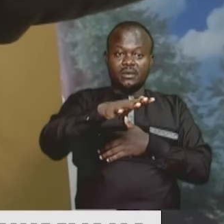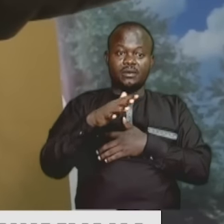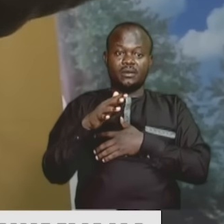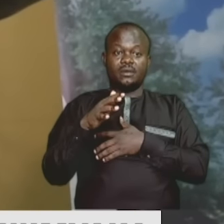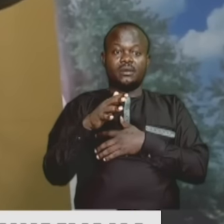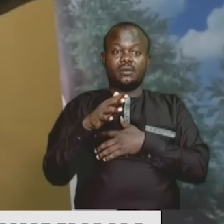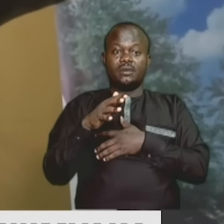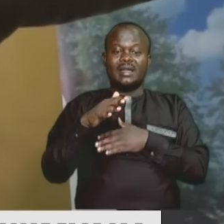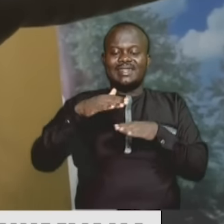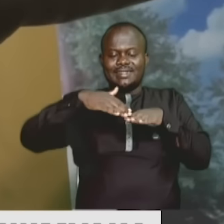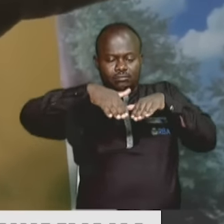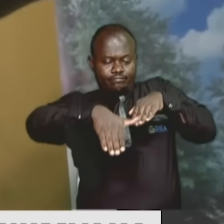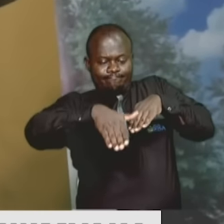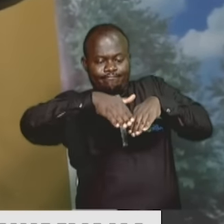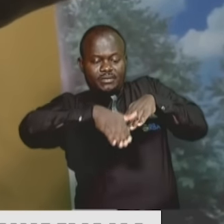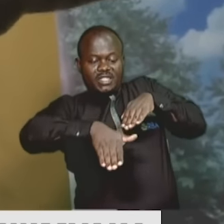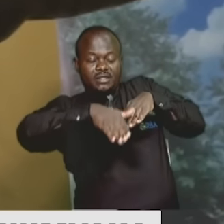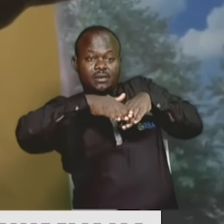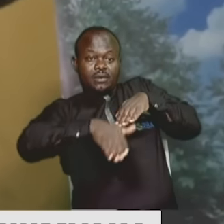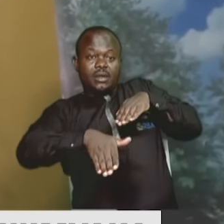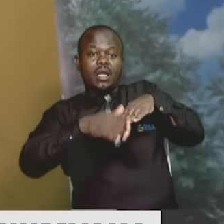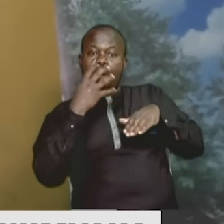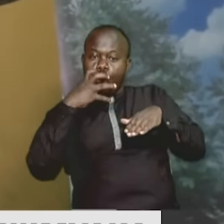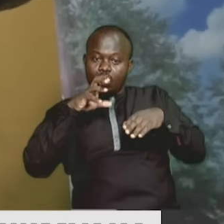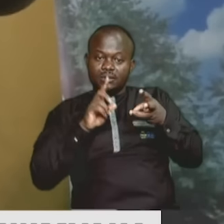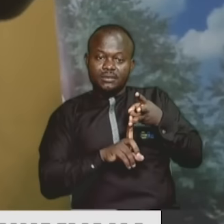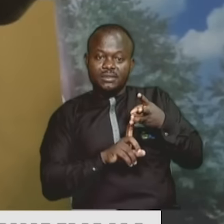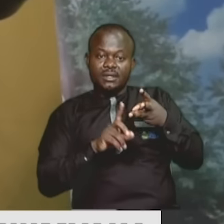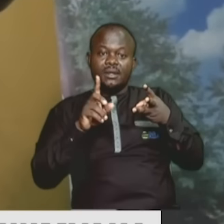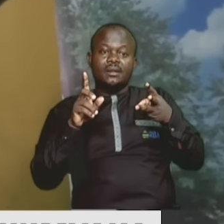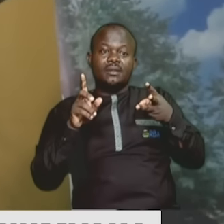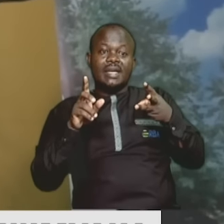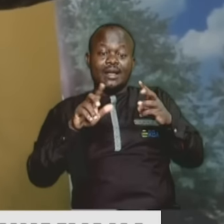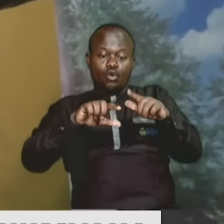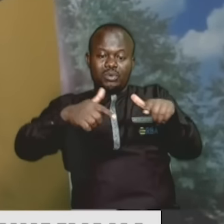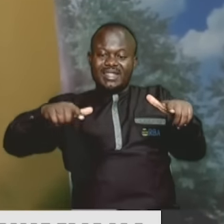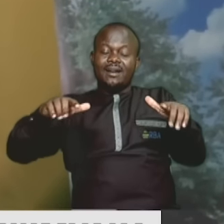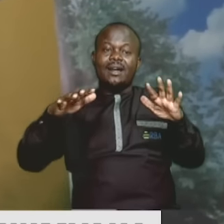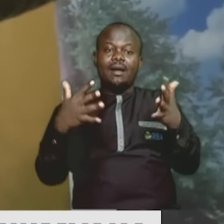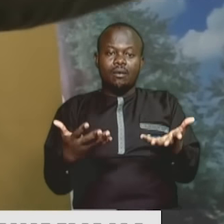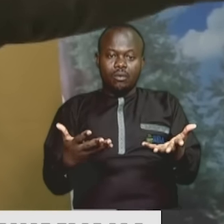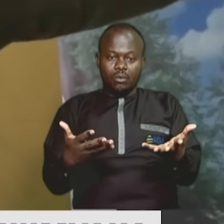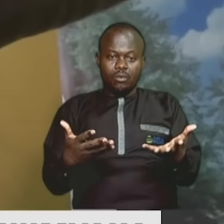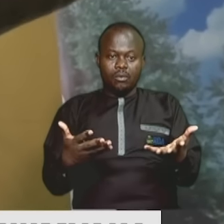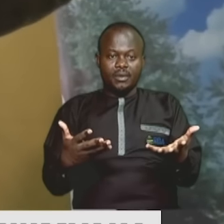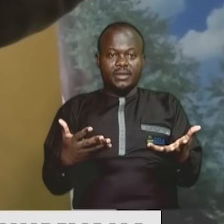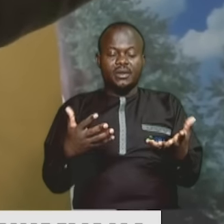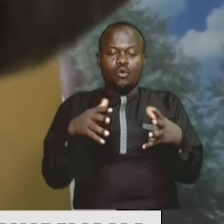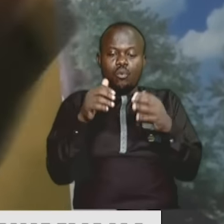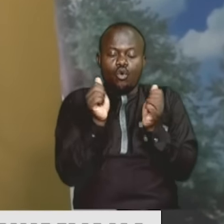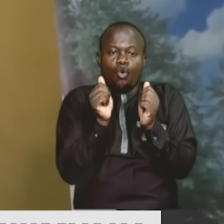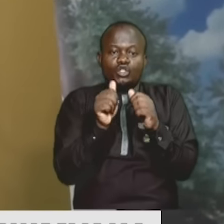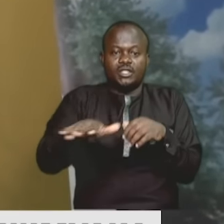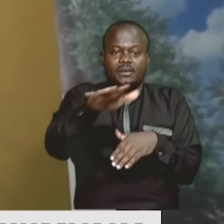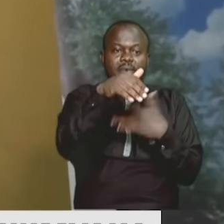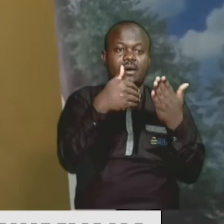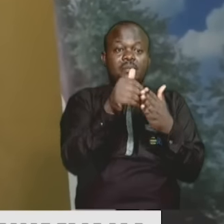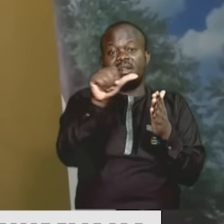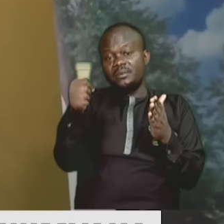siropu yaho elevation ubushyuhe ubutaka imiterere yabwo imidite yabwo n'ibindi